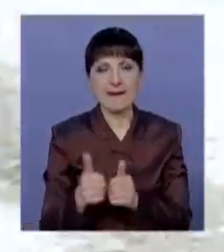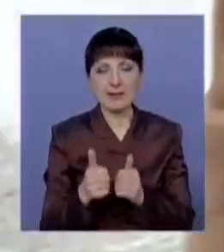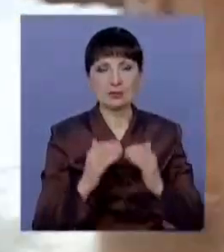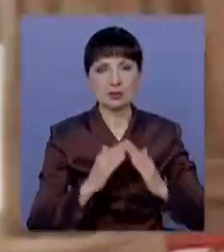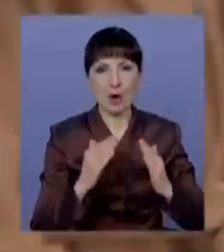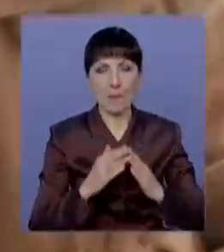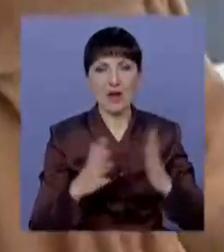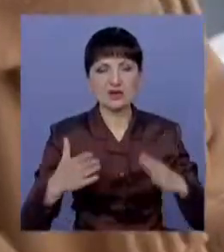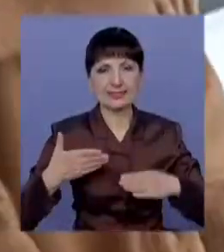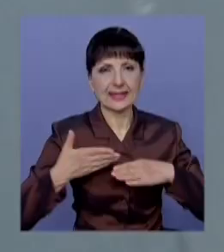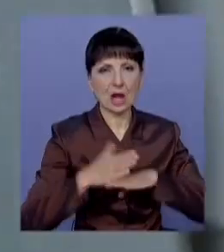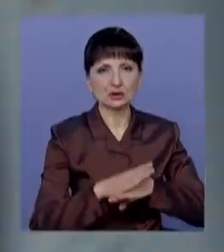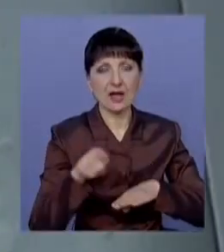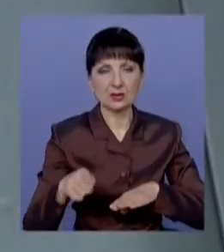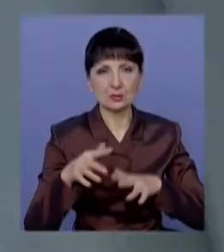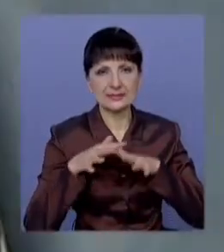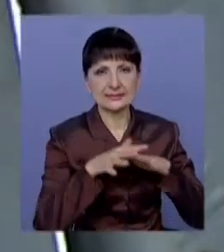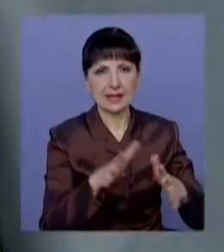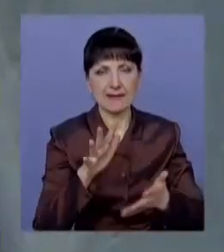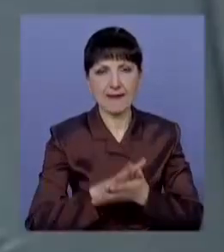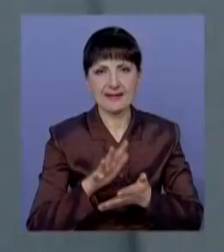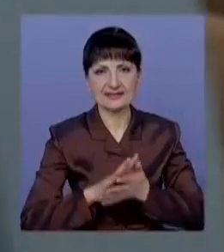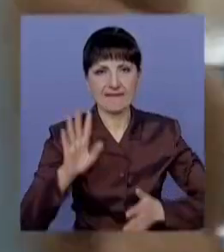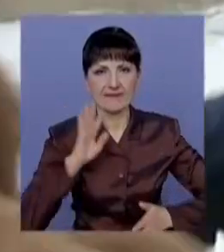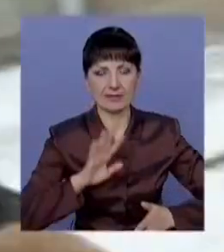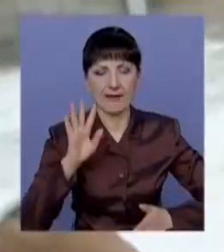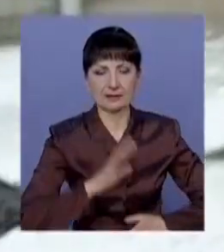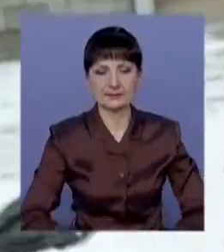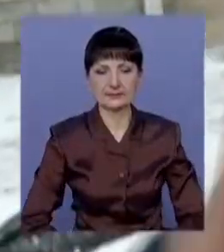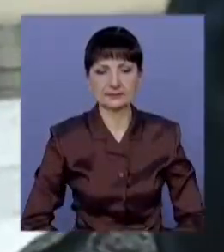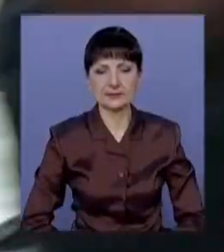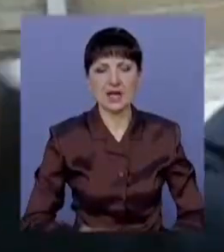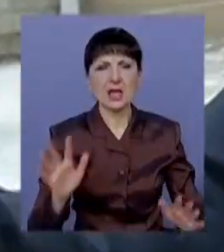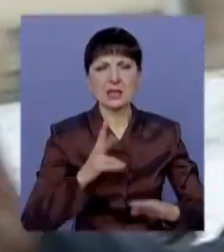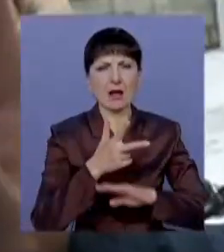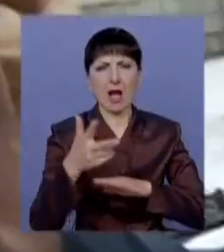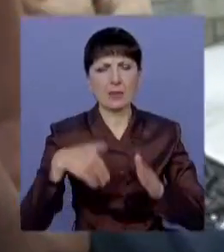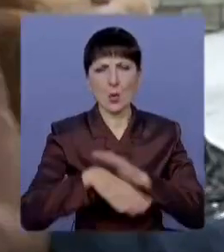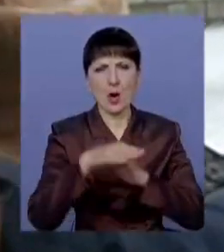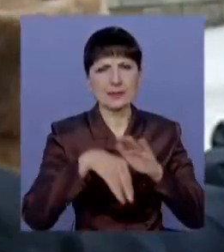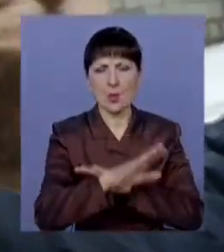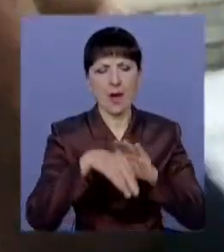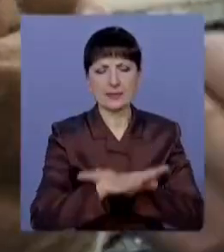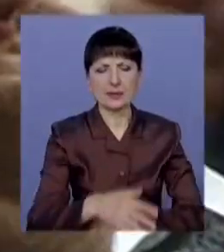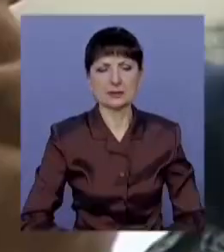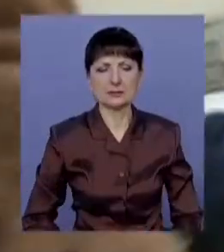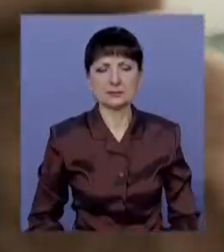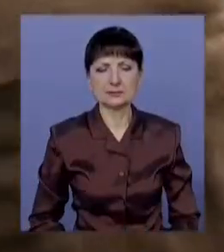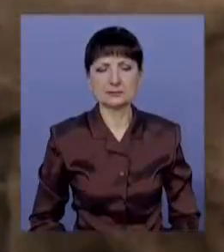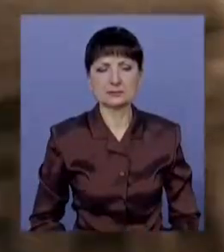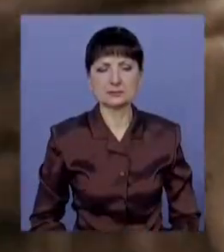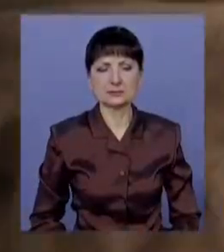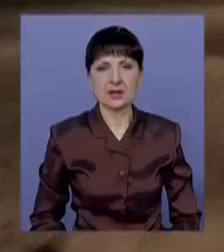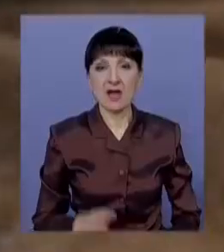домов большая трещина. Оттуда и сочится грязная вода. Нет, нет, с камеры выйдите. Выйдите, выйдите.